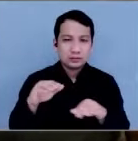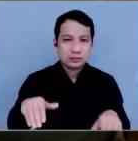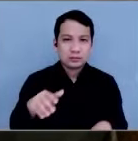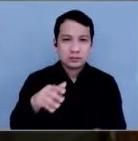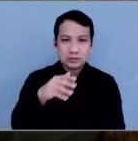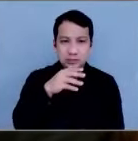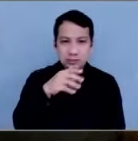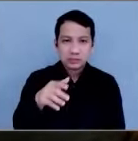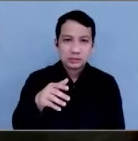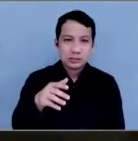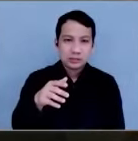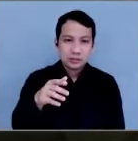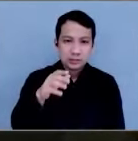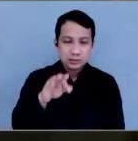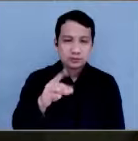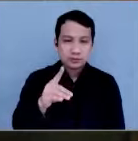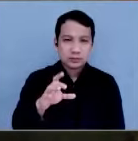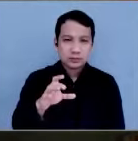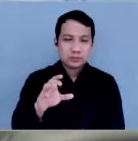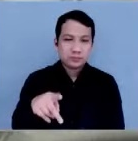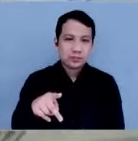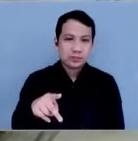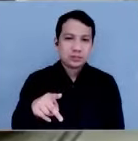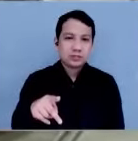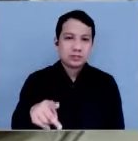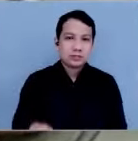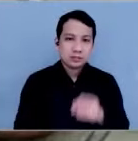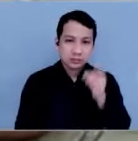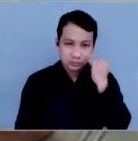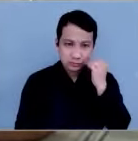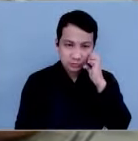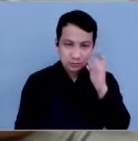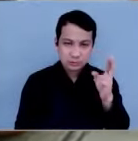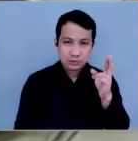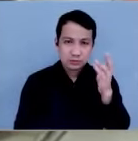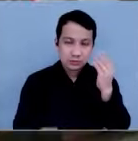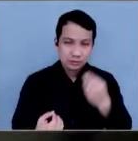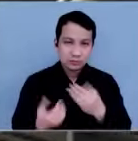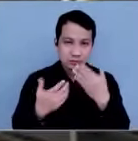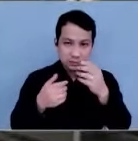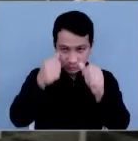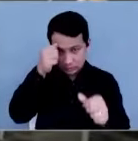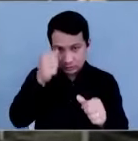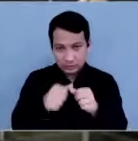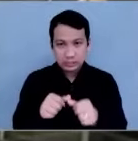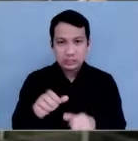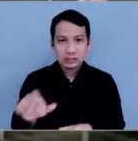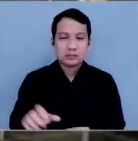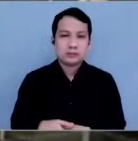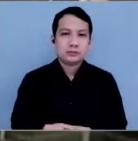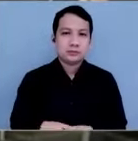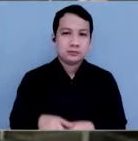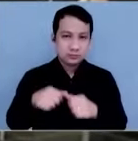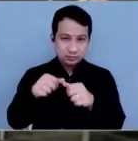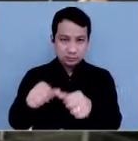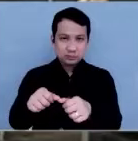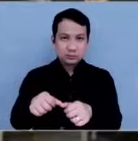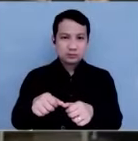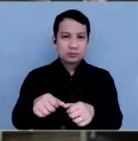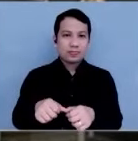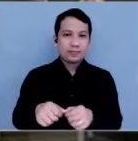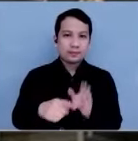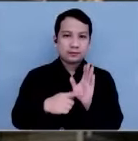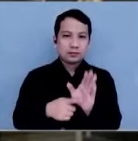si FDCP Chairman Direk Joey Reyes ang pag-alala sa kanya. The show must go on. Hindi ba? Ito naman